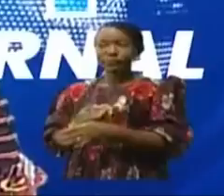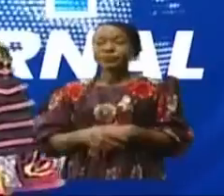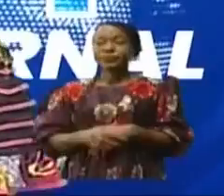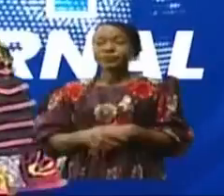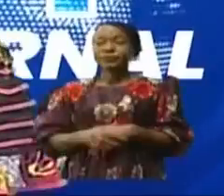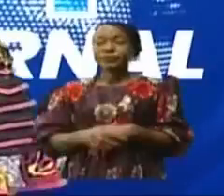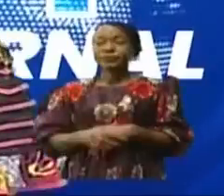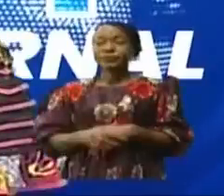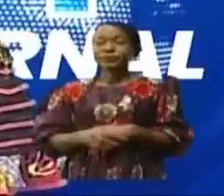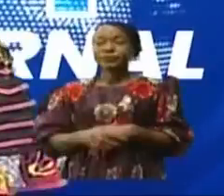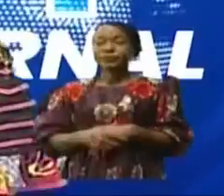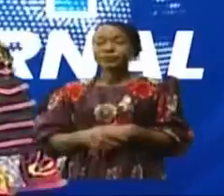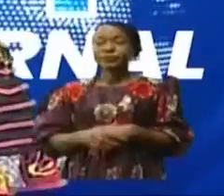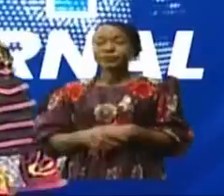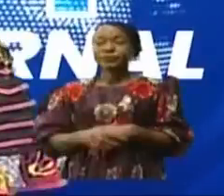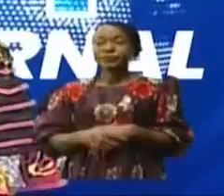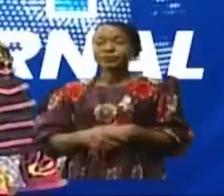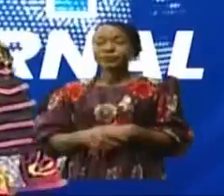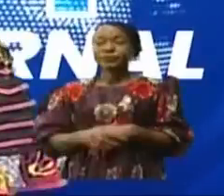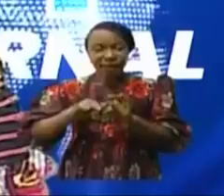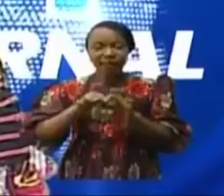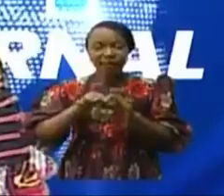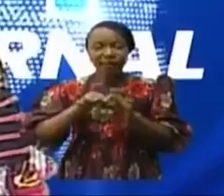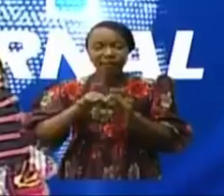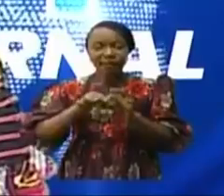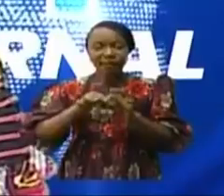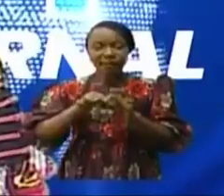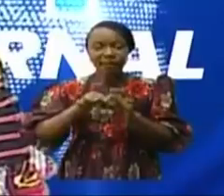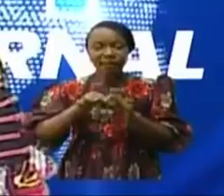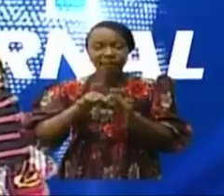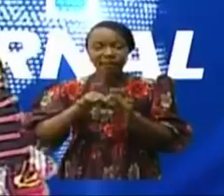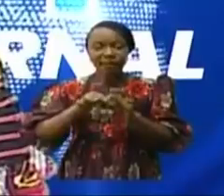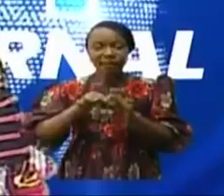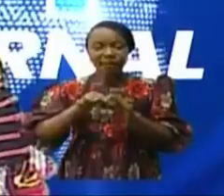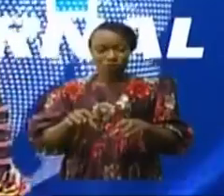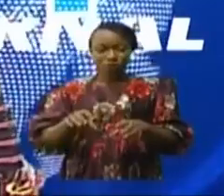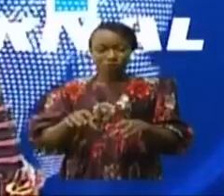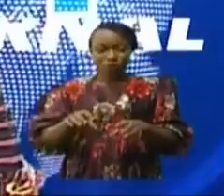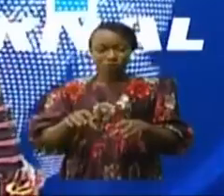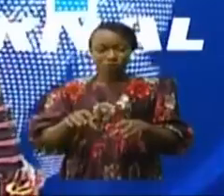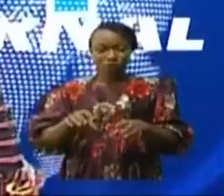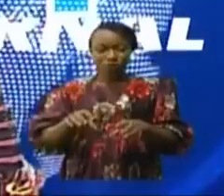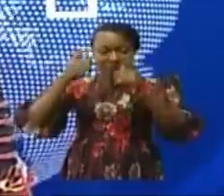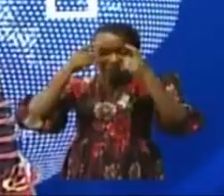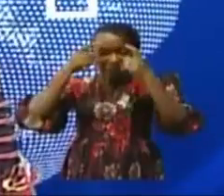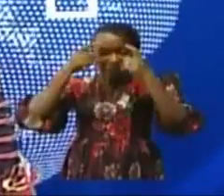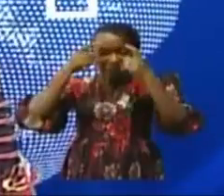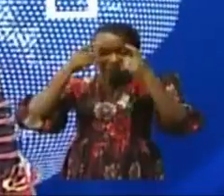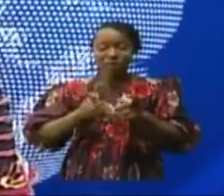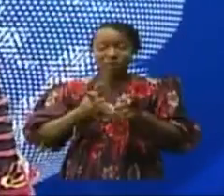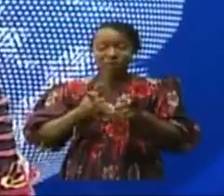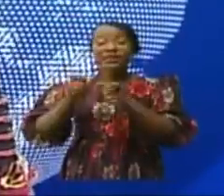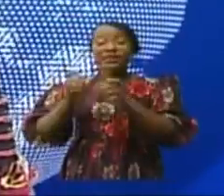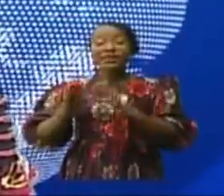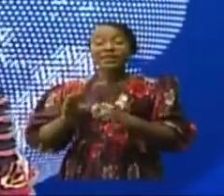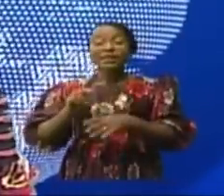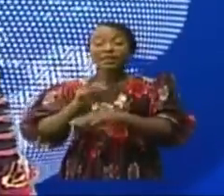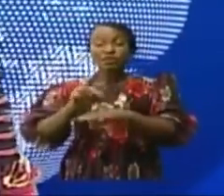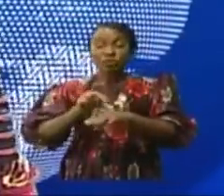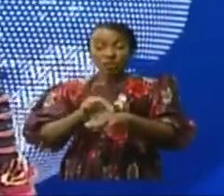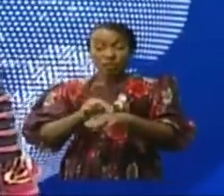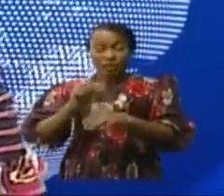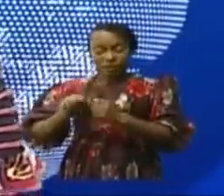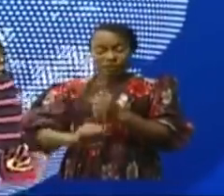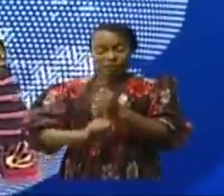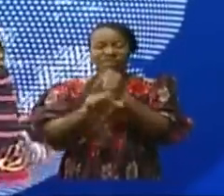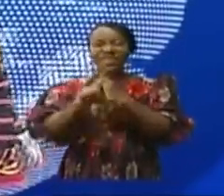En politique, l'Alliance des forces démocratiques du Congo, AFDC, réitère la décision du directoire national du parti, celle de